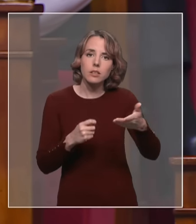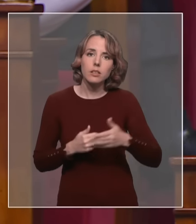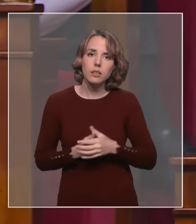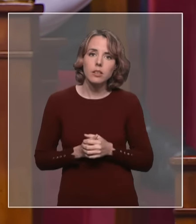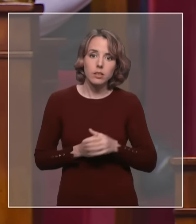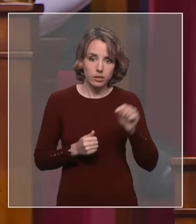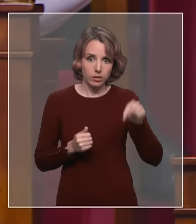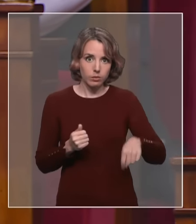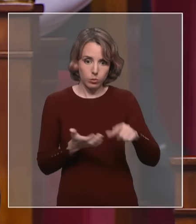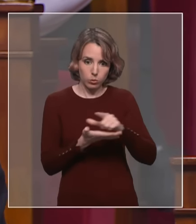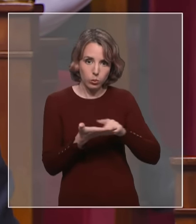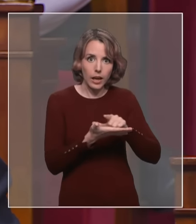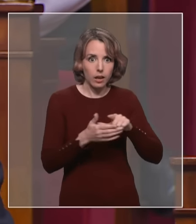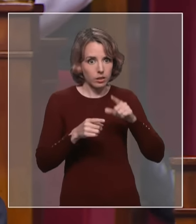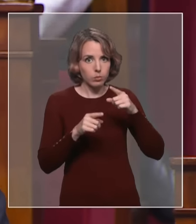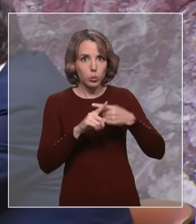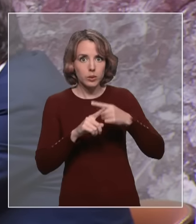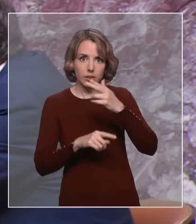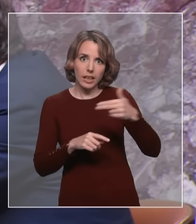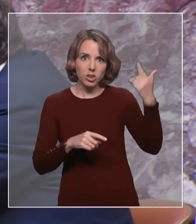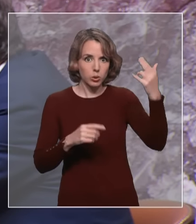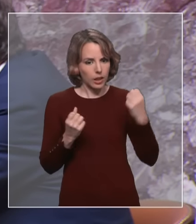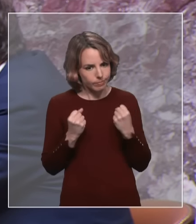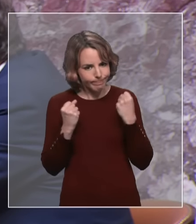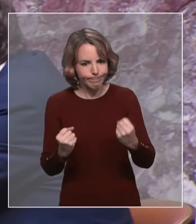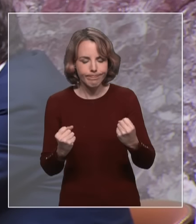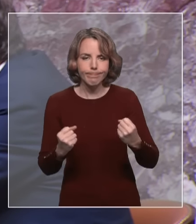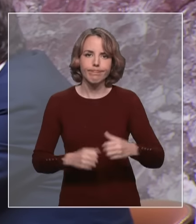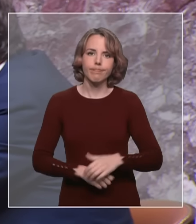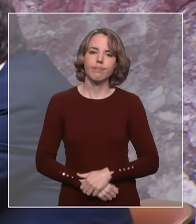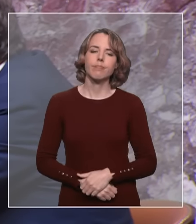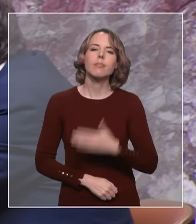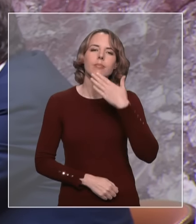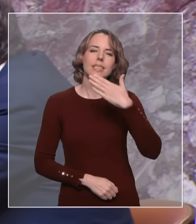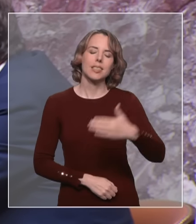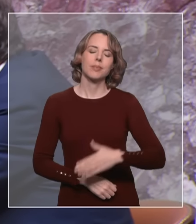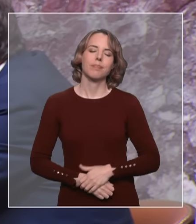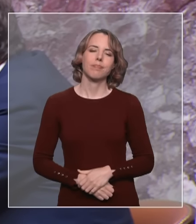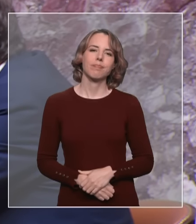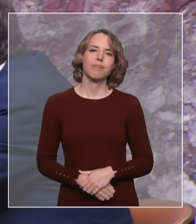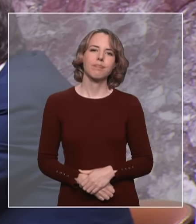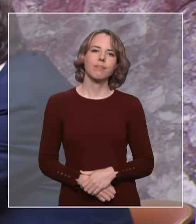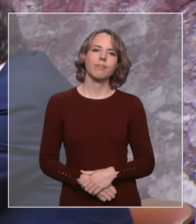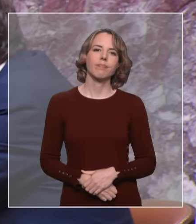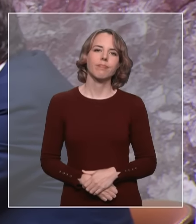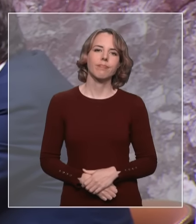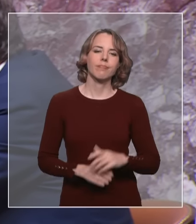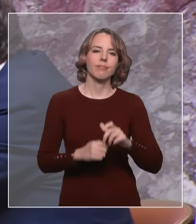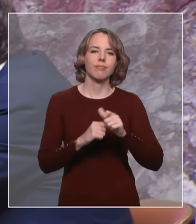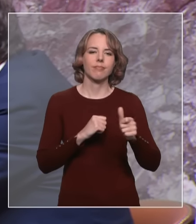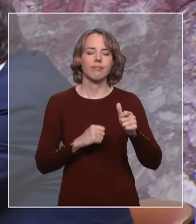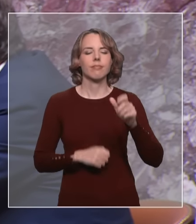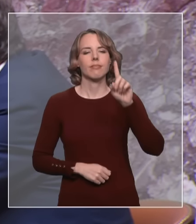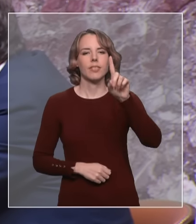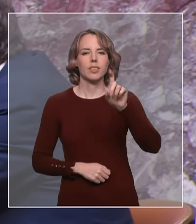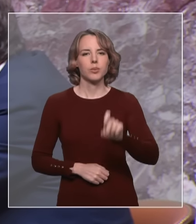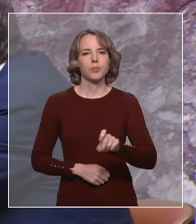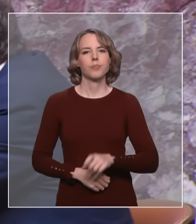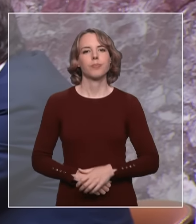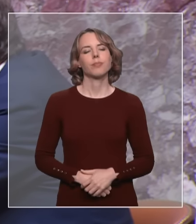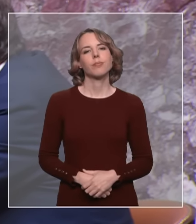élus locaux sera entière. Merci beaucoup, mon cher collègue. La parole est à présent à monsieur François-Xavier